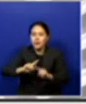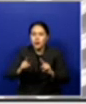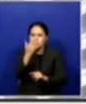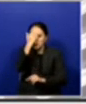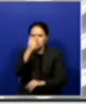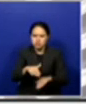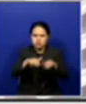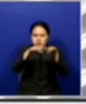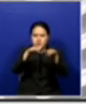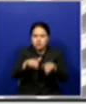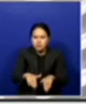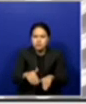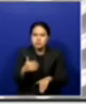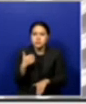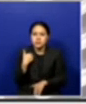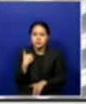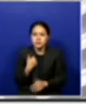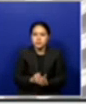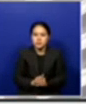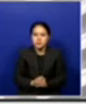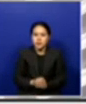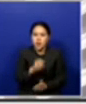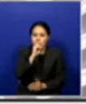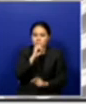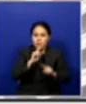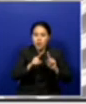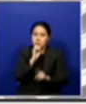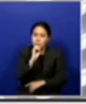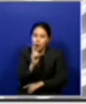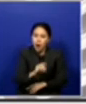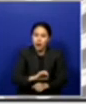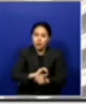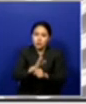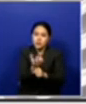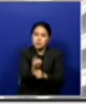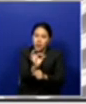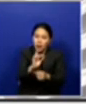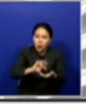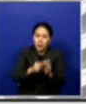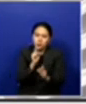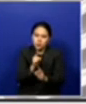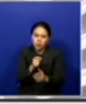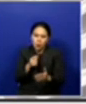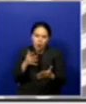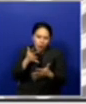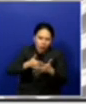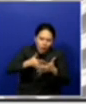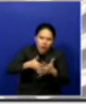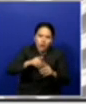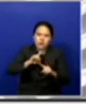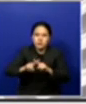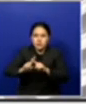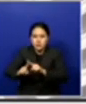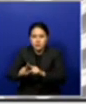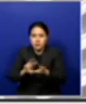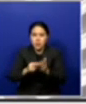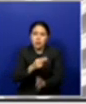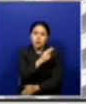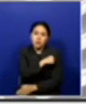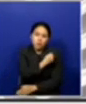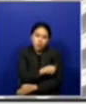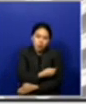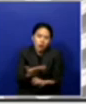นี้ทั้งนี้บอกว่าจำเป็นต้องสู้โควิดแล้วใครสู้โควิดไม่ใช่โรงพยาบาลไม่ใช่หมอไม่ใช่พยาบาลไม่ใช่อส